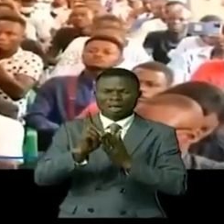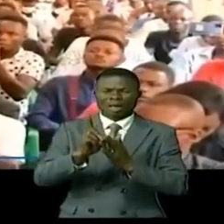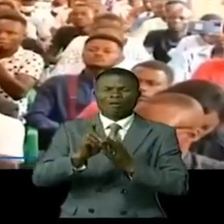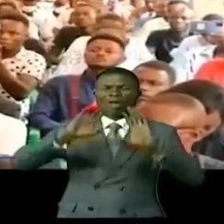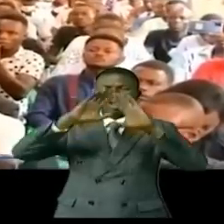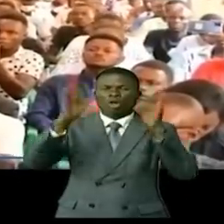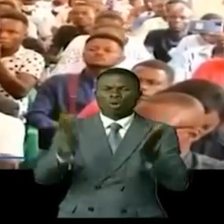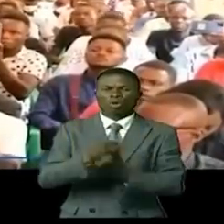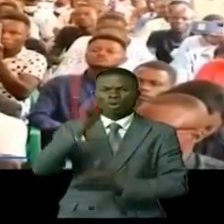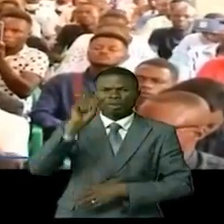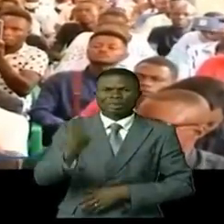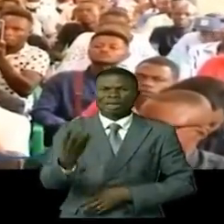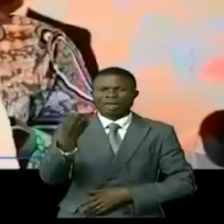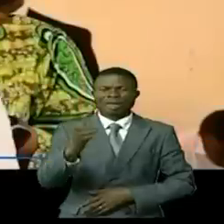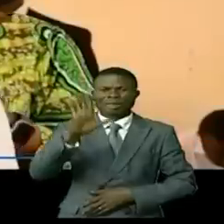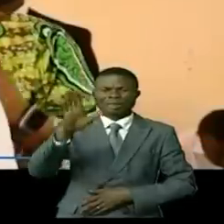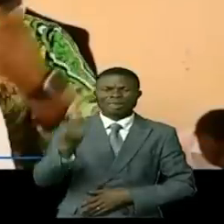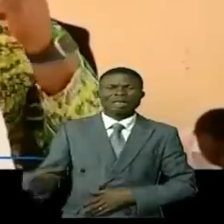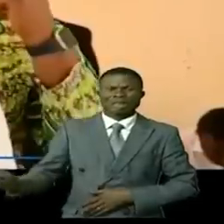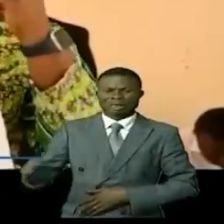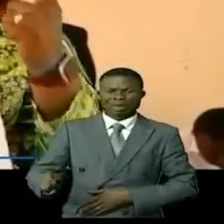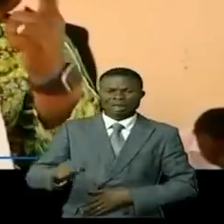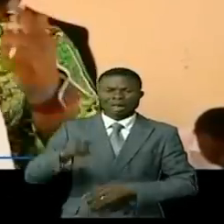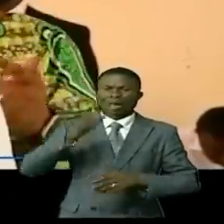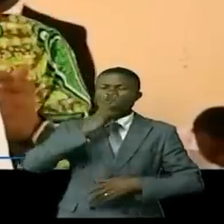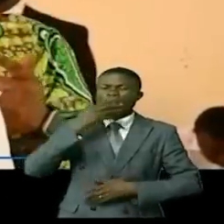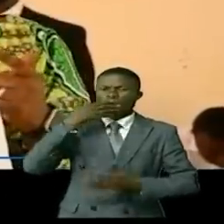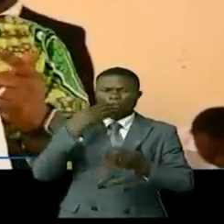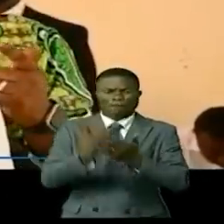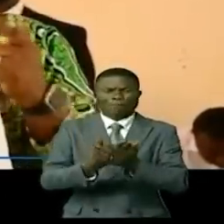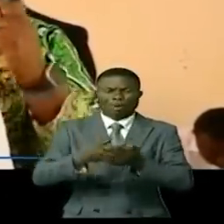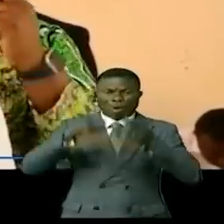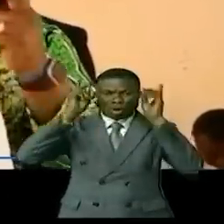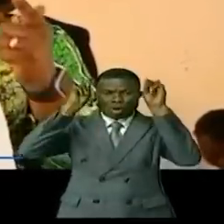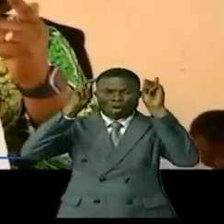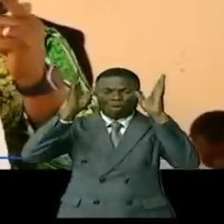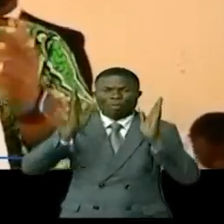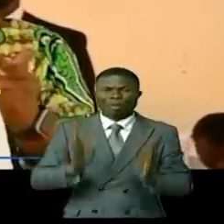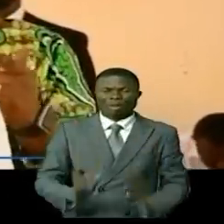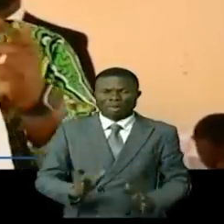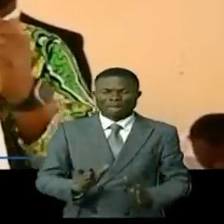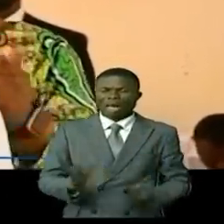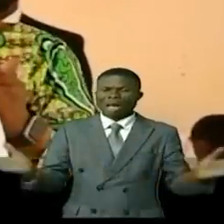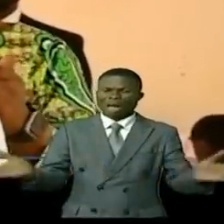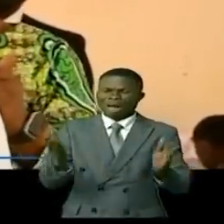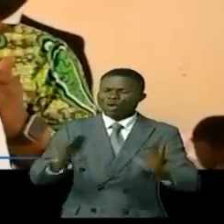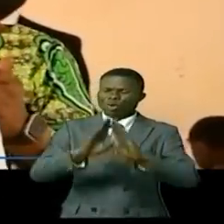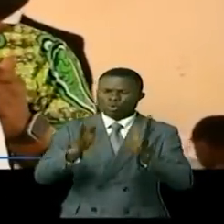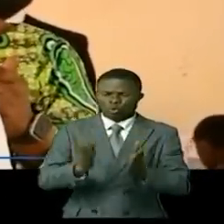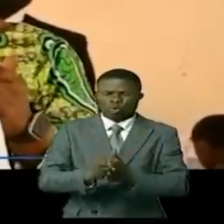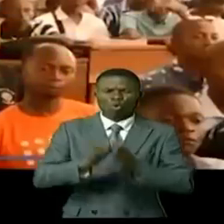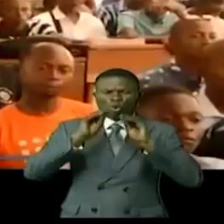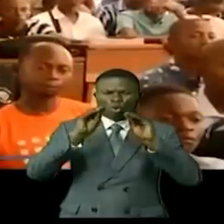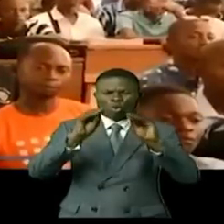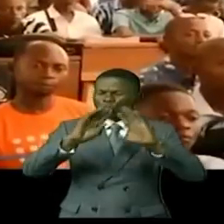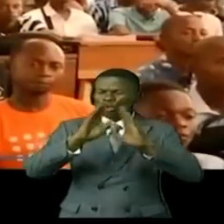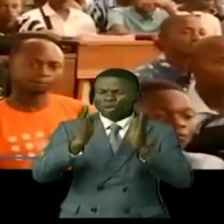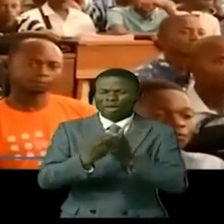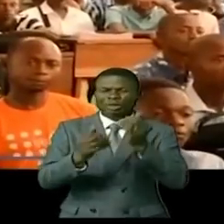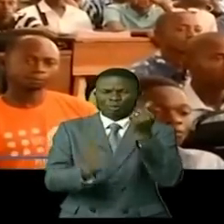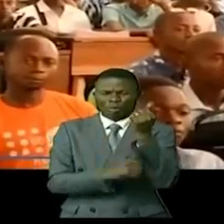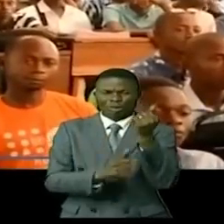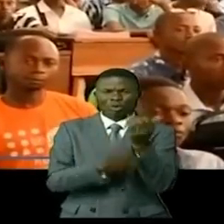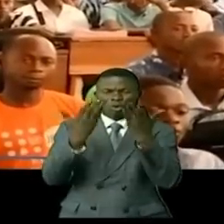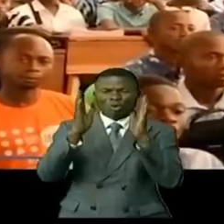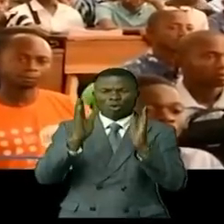des 145 territoires. Un bon pédagogue, professeur, Nana Manonina Kumba a éveillé la conscience de ces intellectuels sur